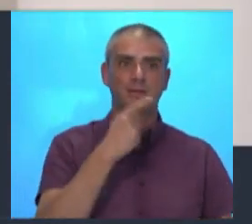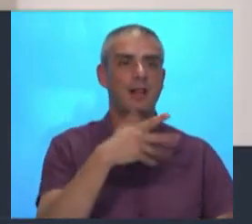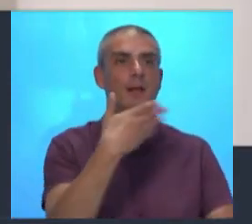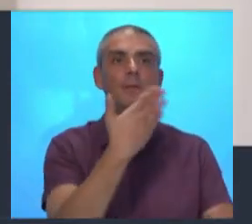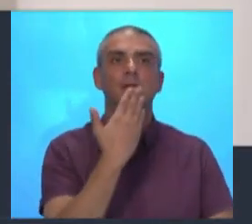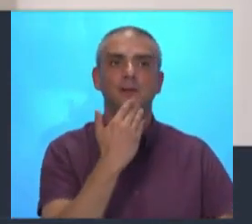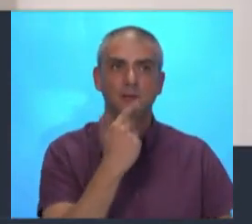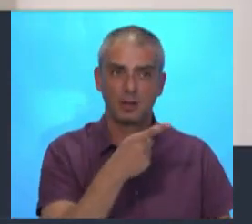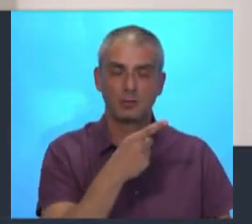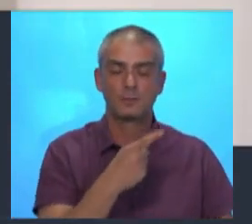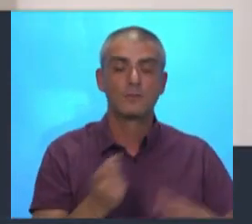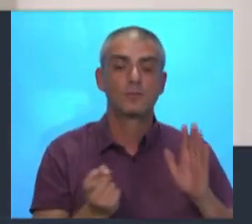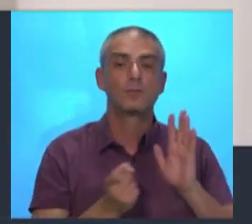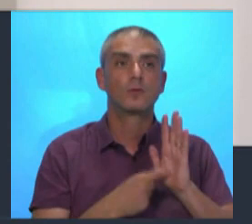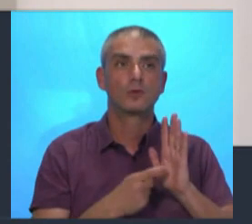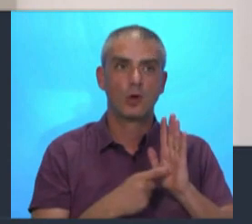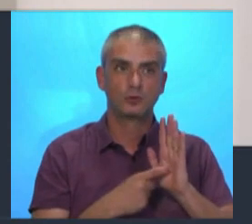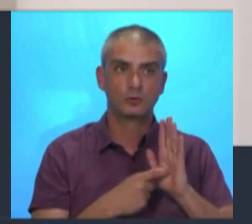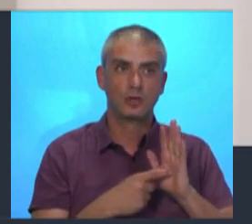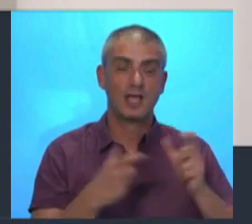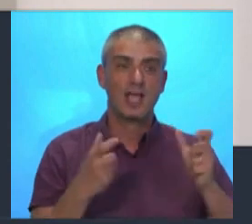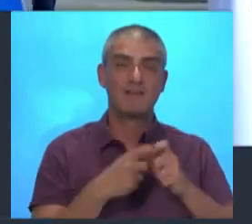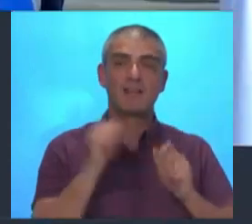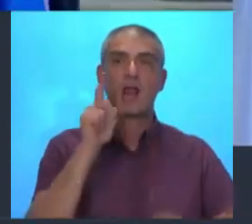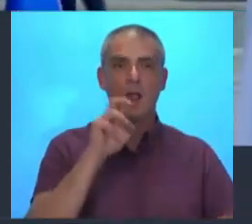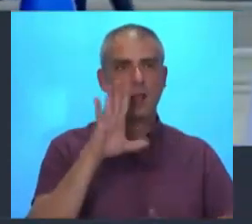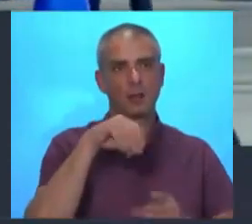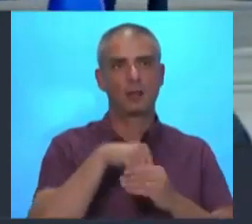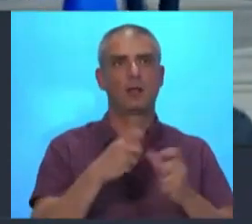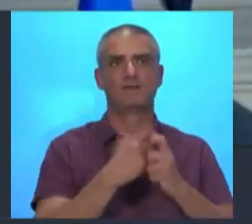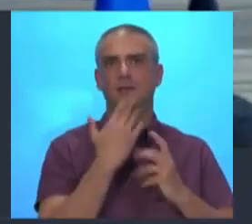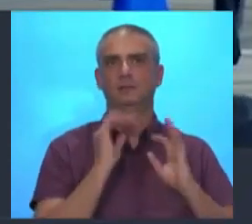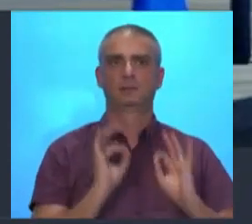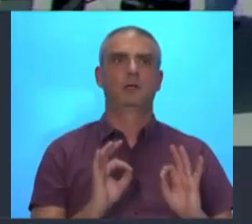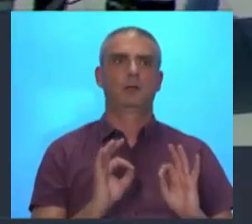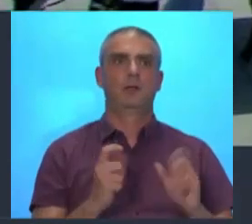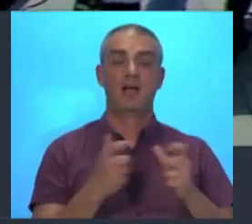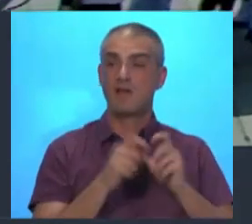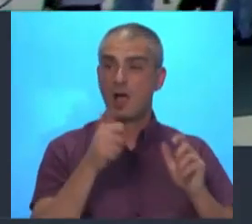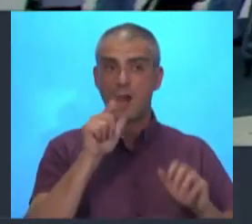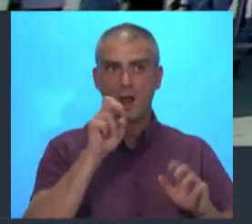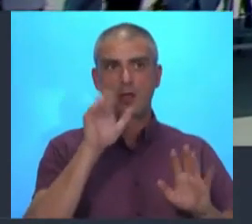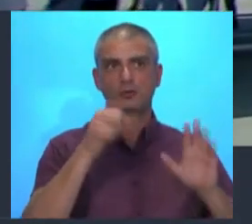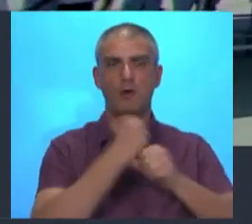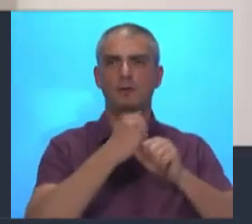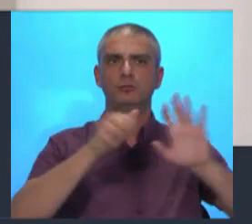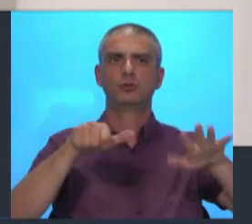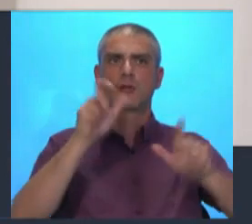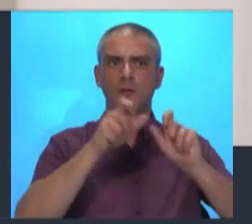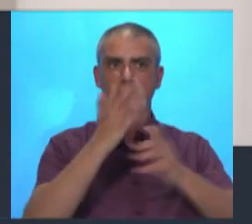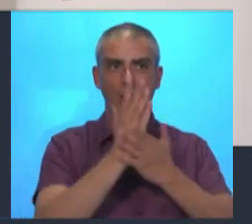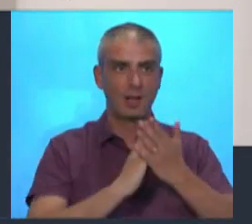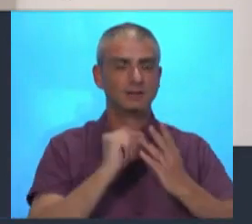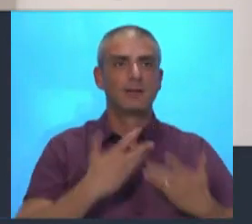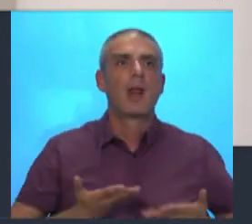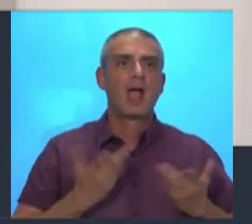ישראל תובעת שחברת אל על תהיה חברה ישראלית. בחברת אל על 6,000 אנשים, וחלקם נדרשים להקריב